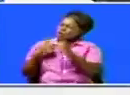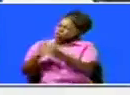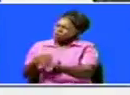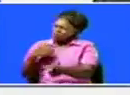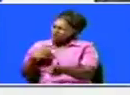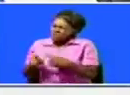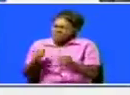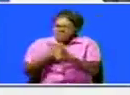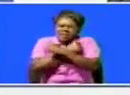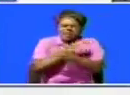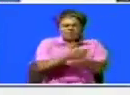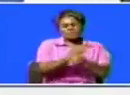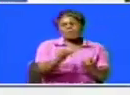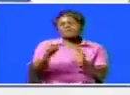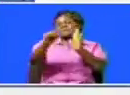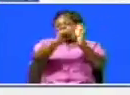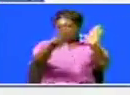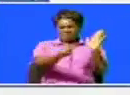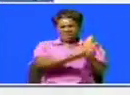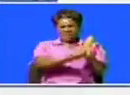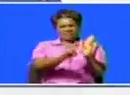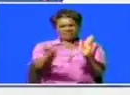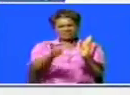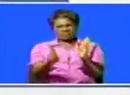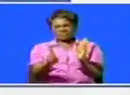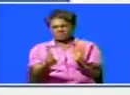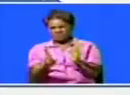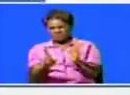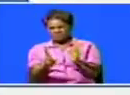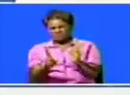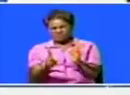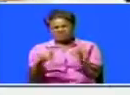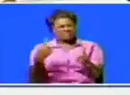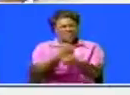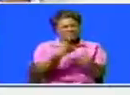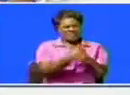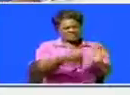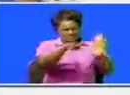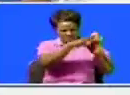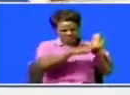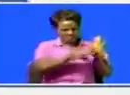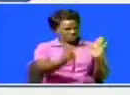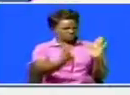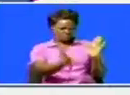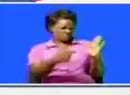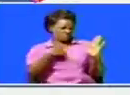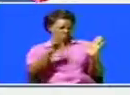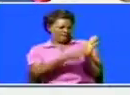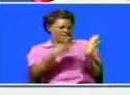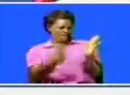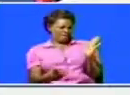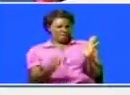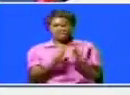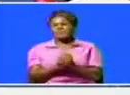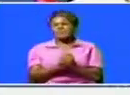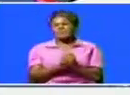hapendi music. As a subject, hizo marungu, sijui nini, sijui what. Naam. Zilinishinda. Sawa